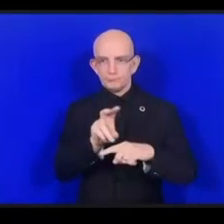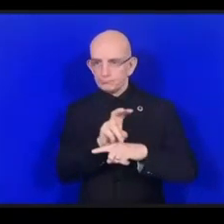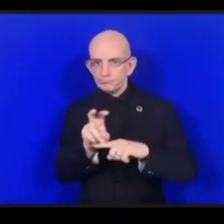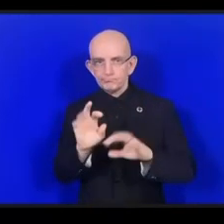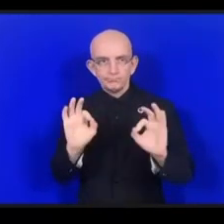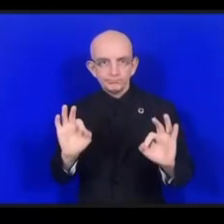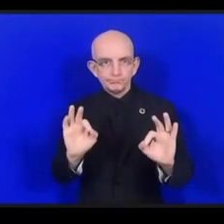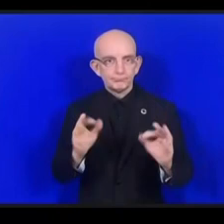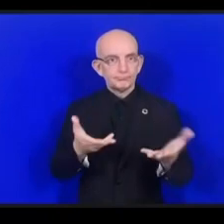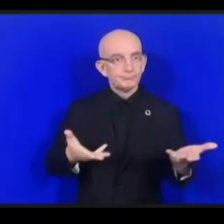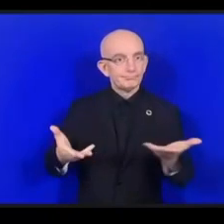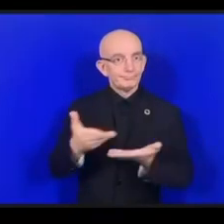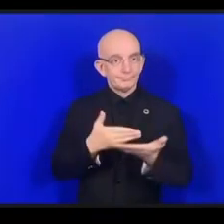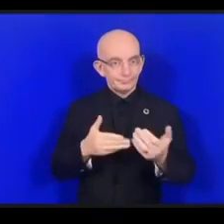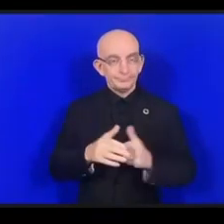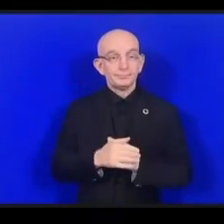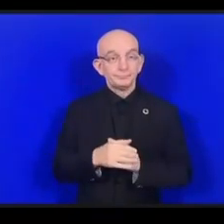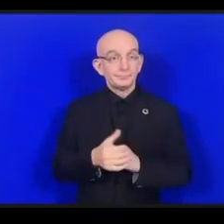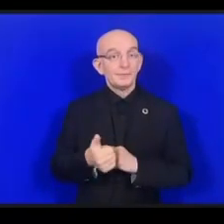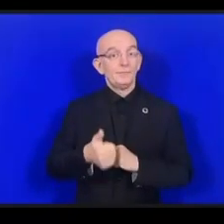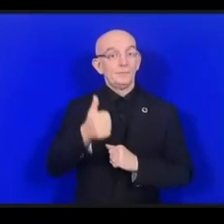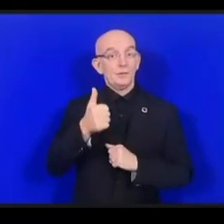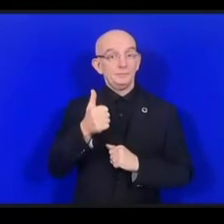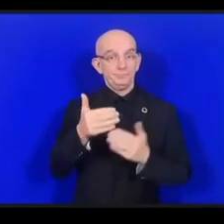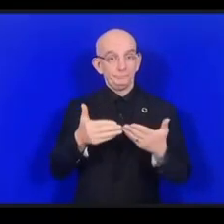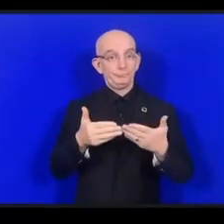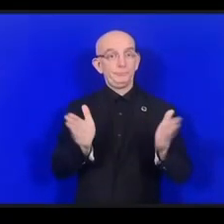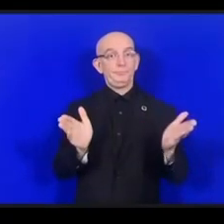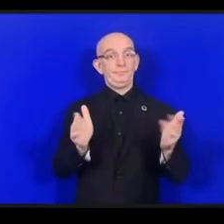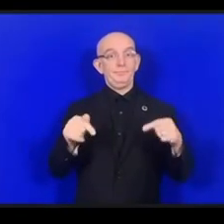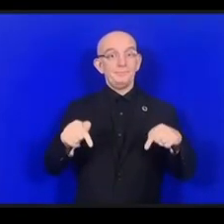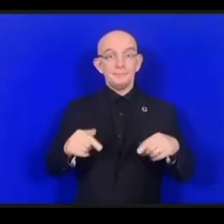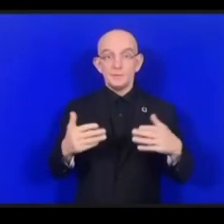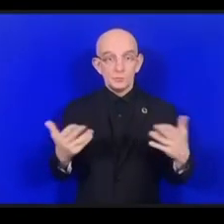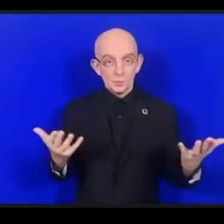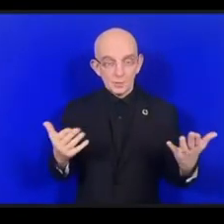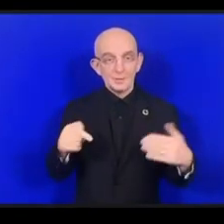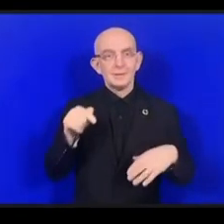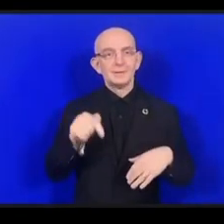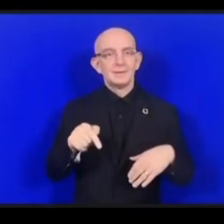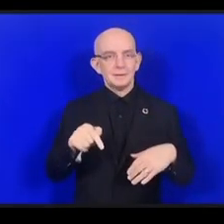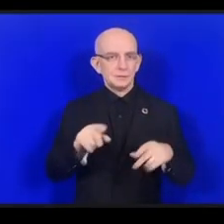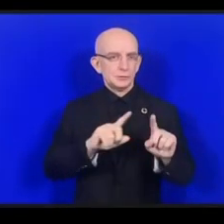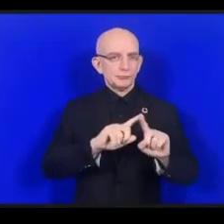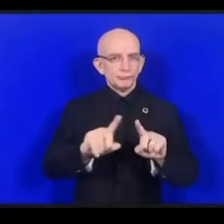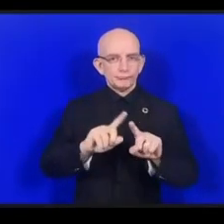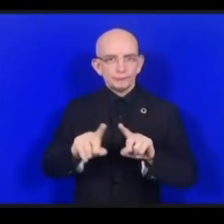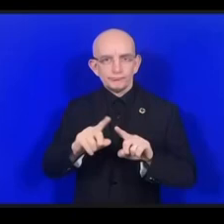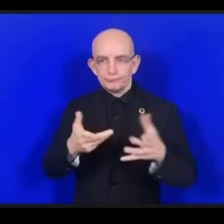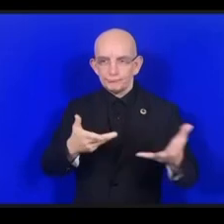先，我想要先讲一讲我们的这个动态联盟，也叫 DC，